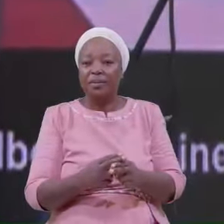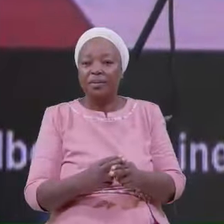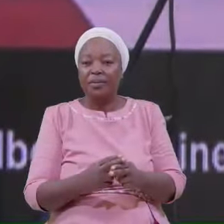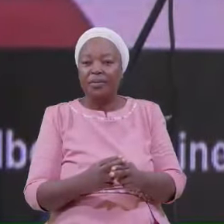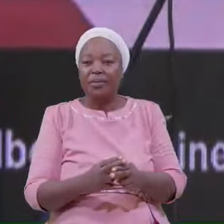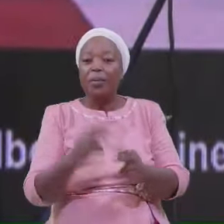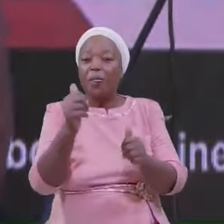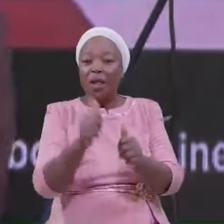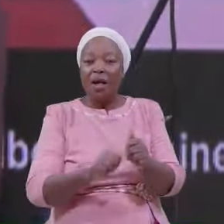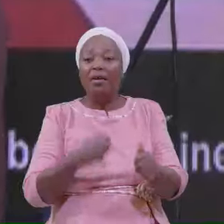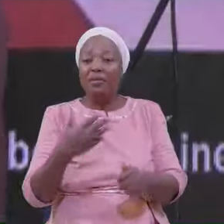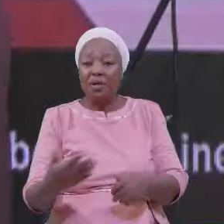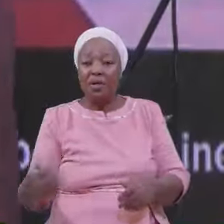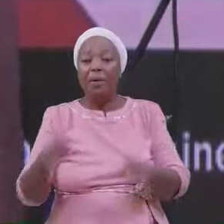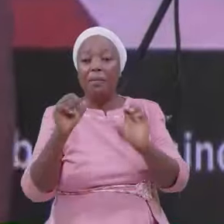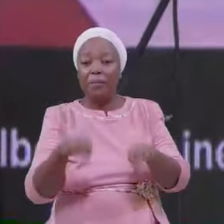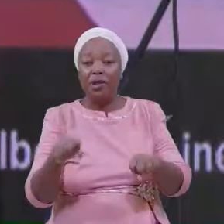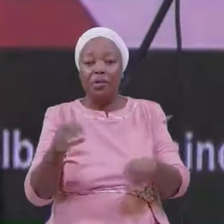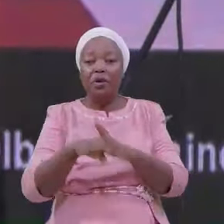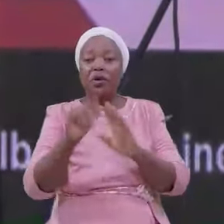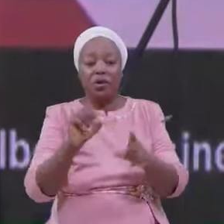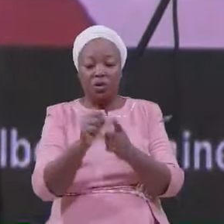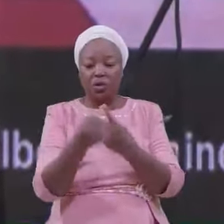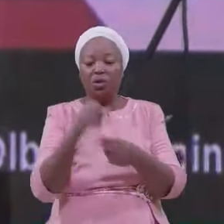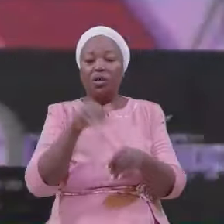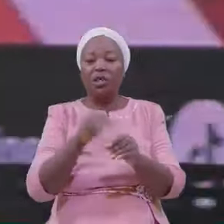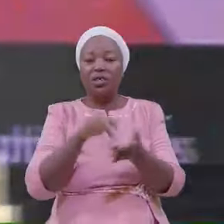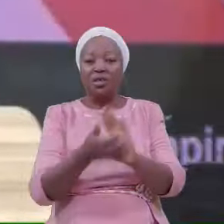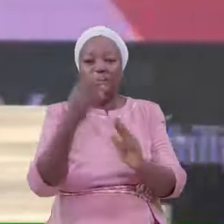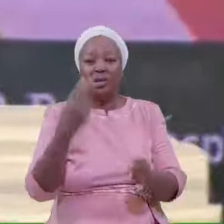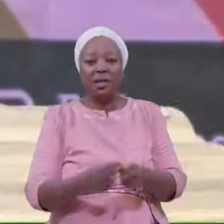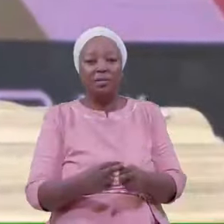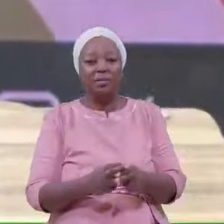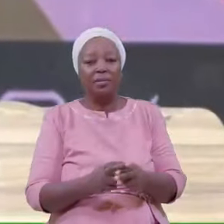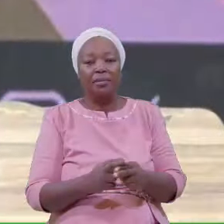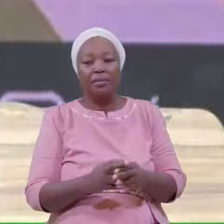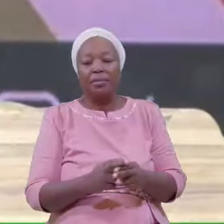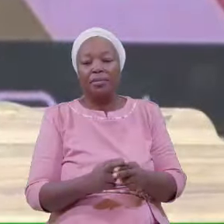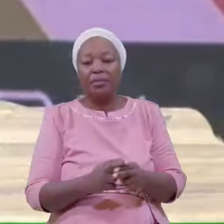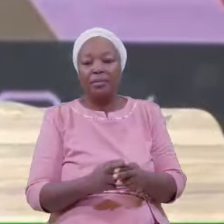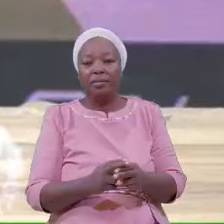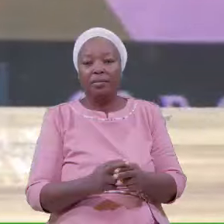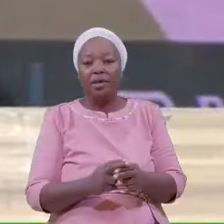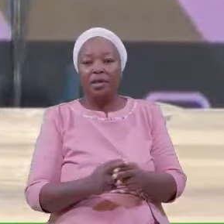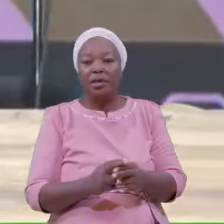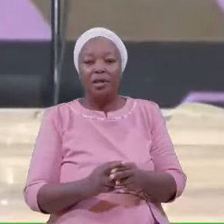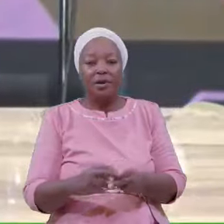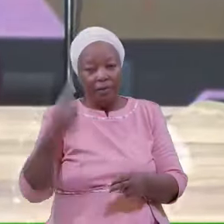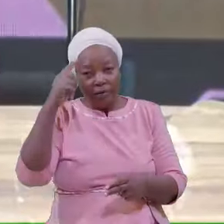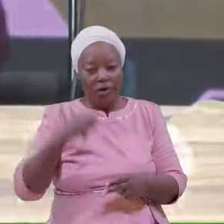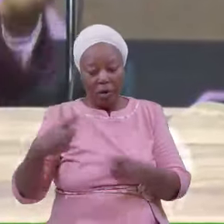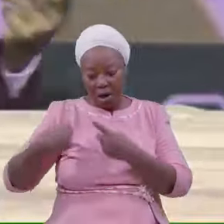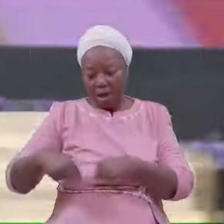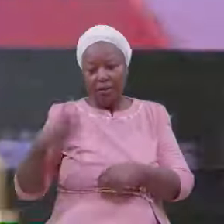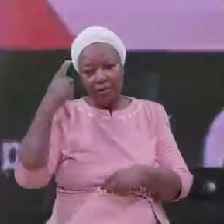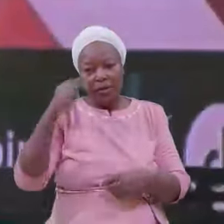pamilya. Everything possible in your situation. Posible sa lahat ng kalagayan ng buhay mo. For your heart, for your spirit, for your soul,